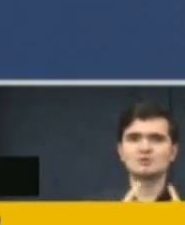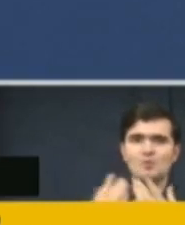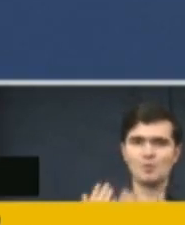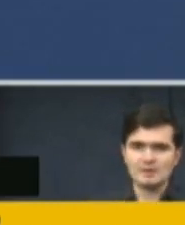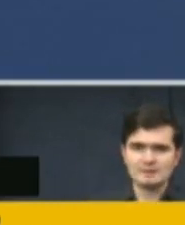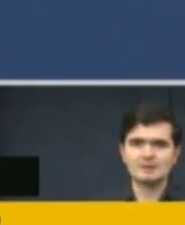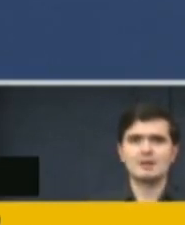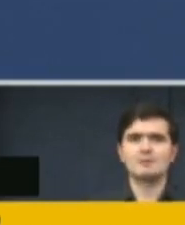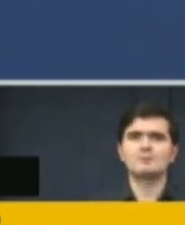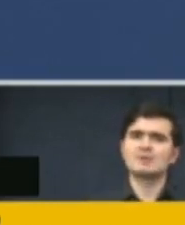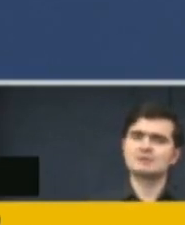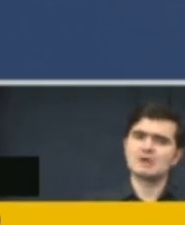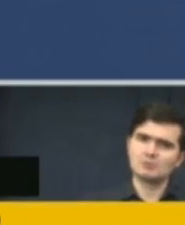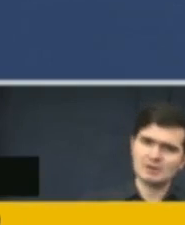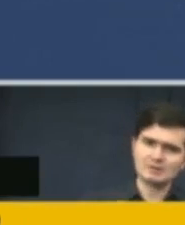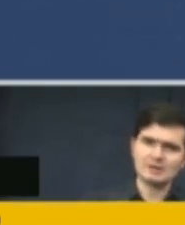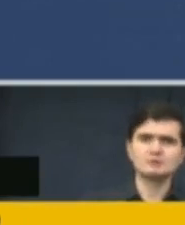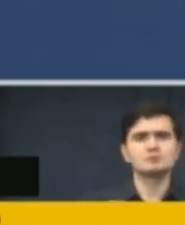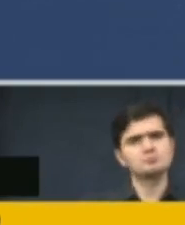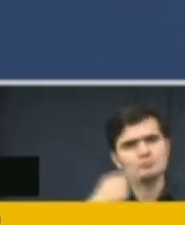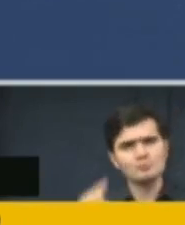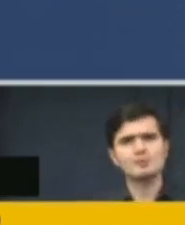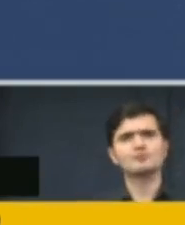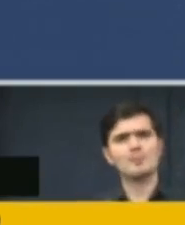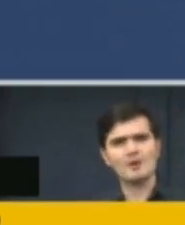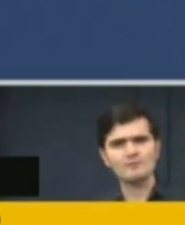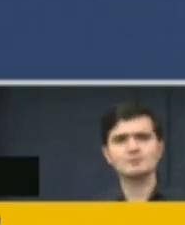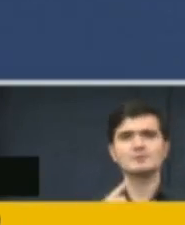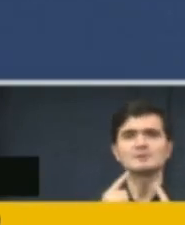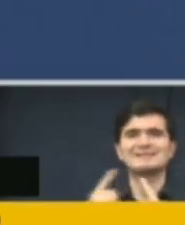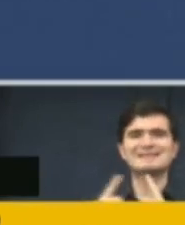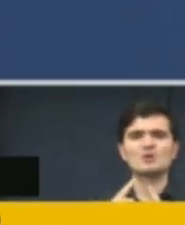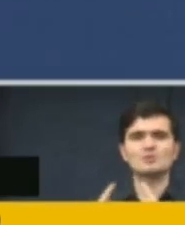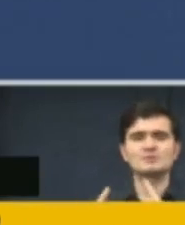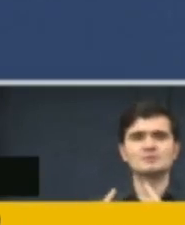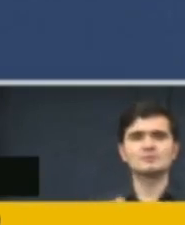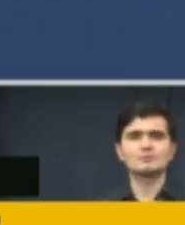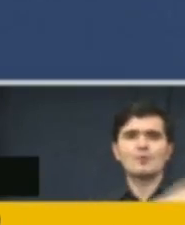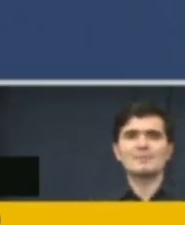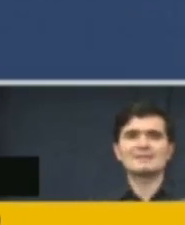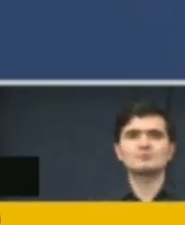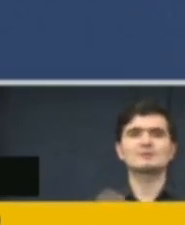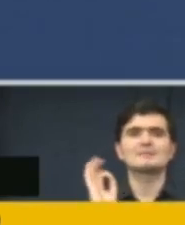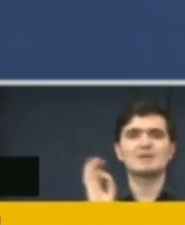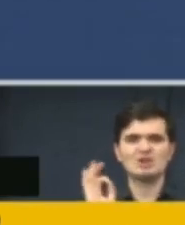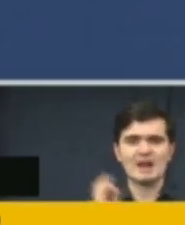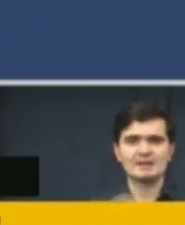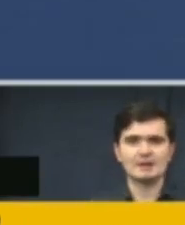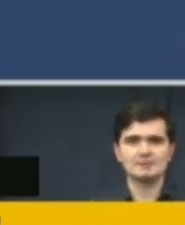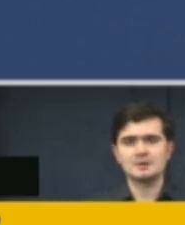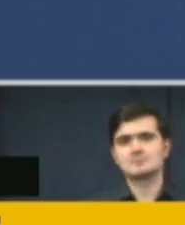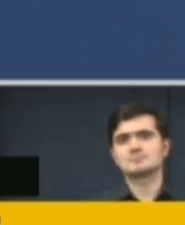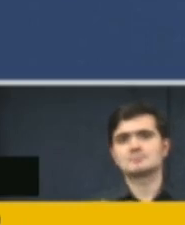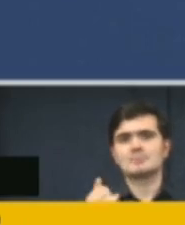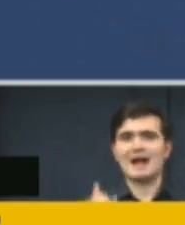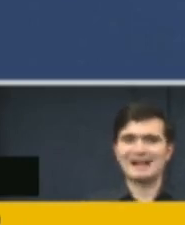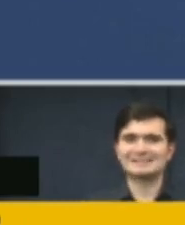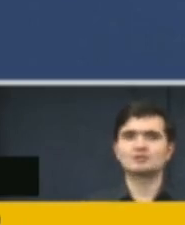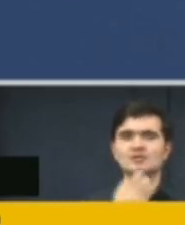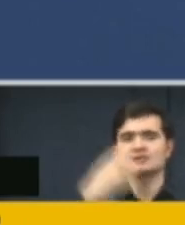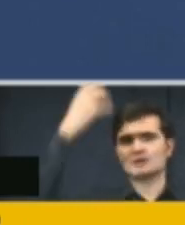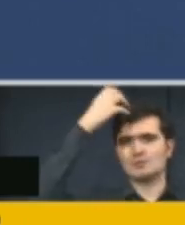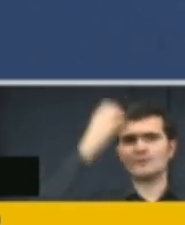după discuții cu Ministerul Sănătății și acele discuții la, cu Comitetul de Specialitate, astăzi, în